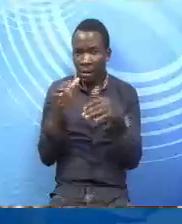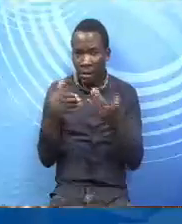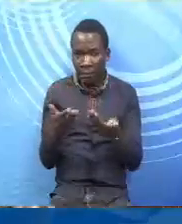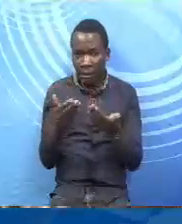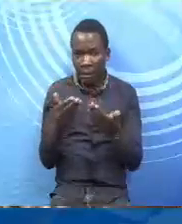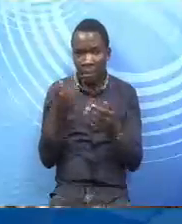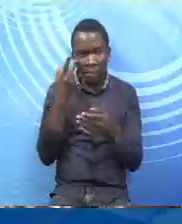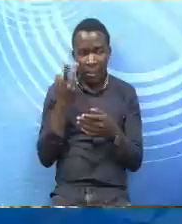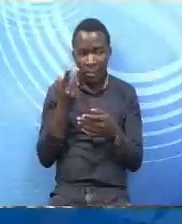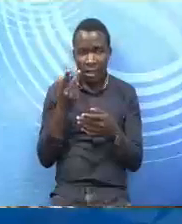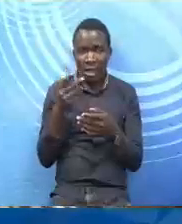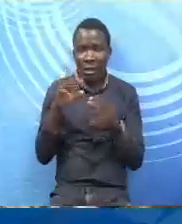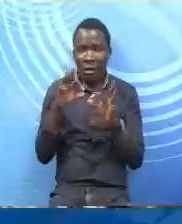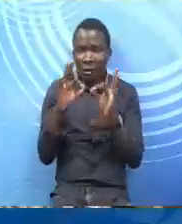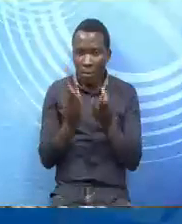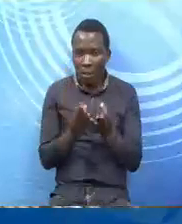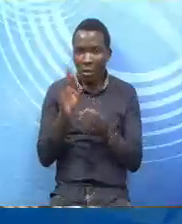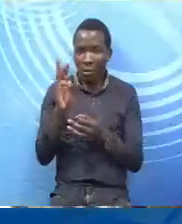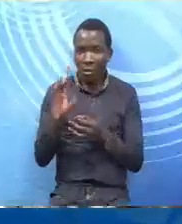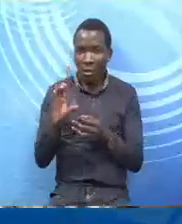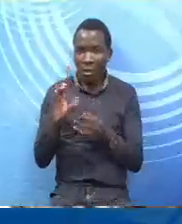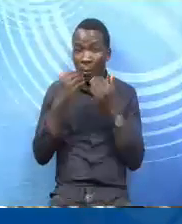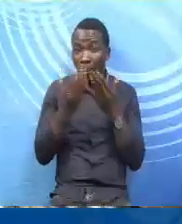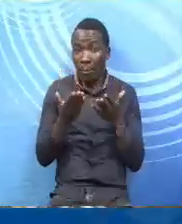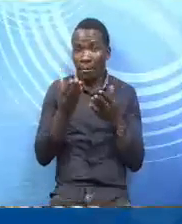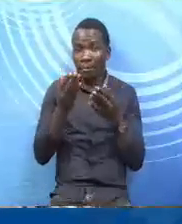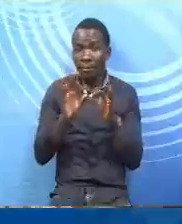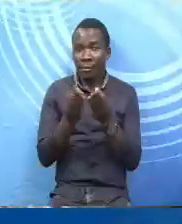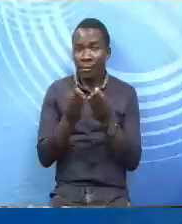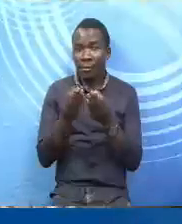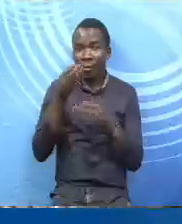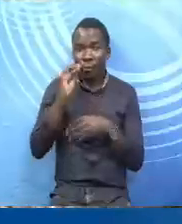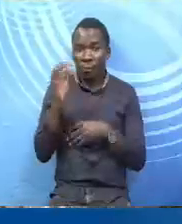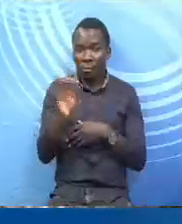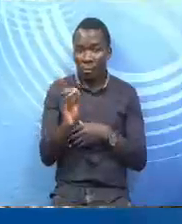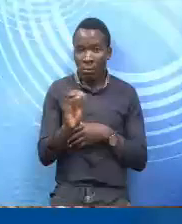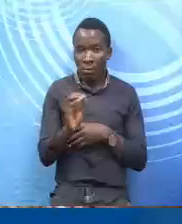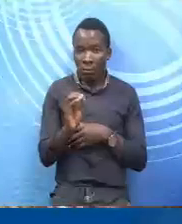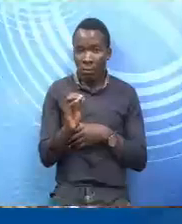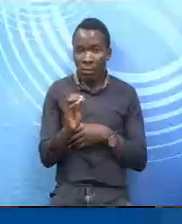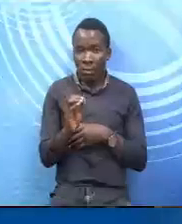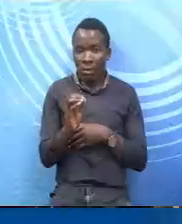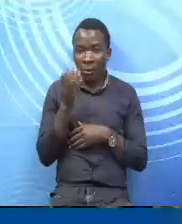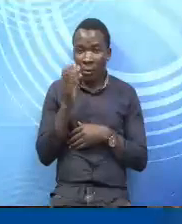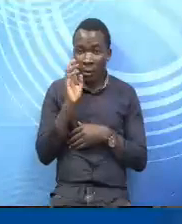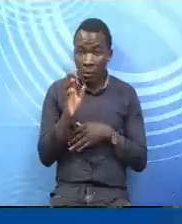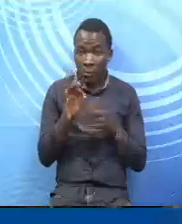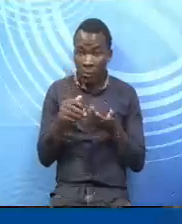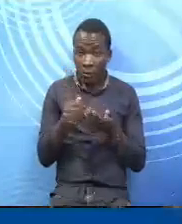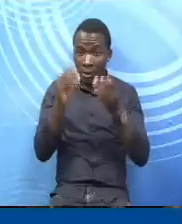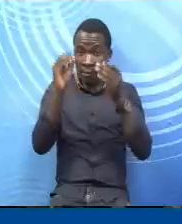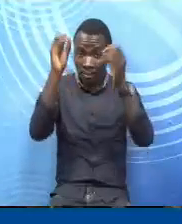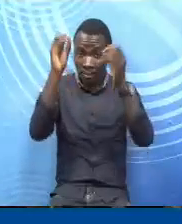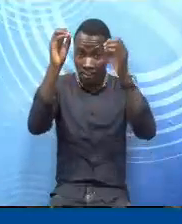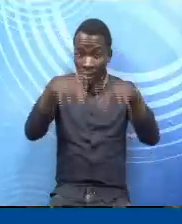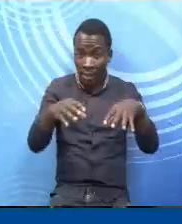urugo rutagira toilette urwo rugo ntabwo rubaho rwose ibintu byose urabona babisize babyandavuye tukibaza